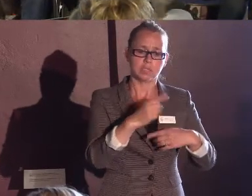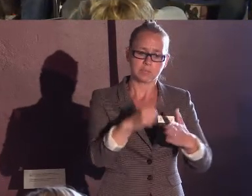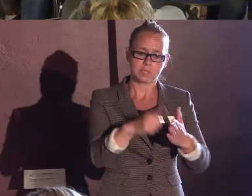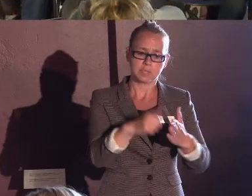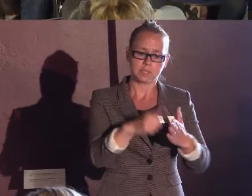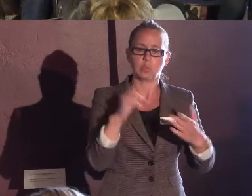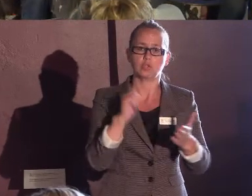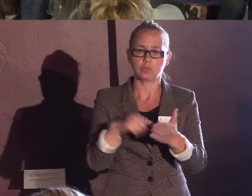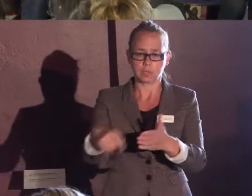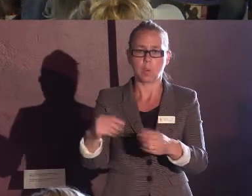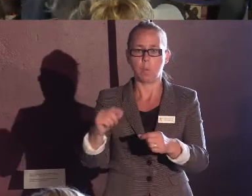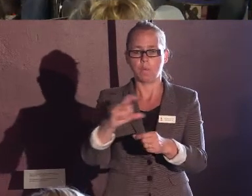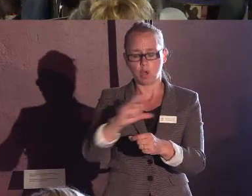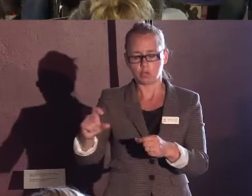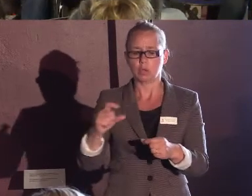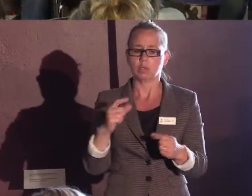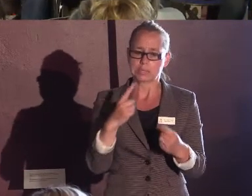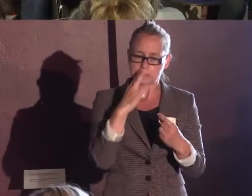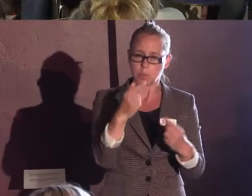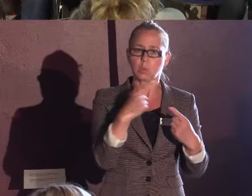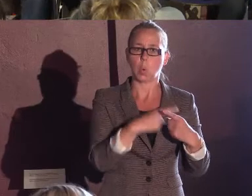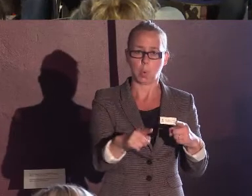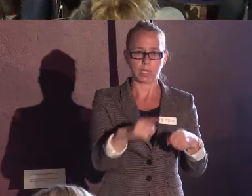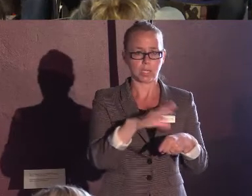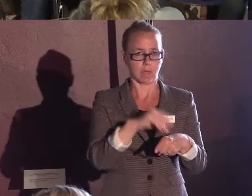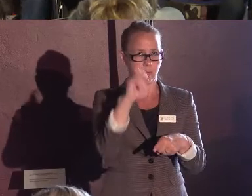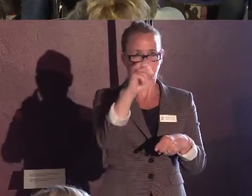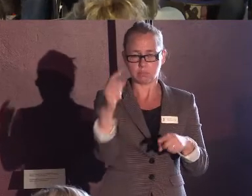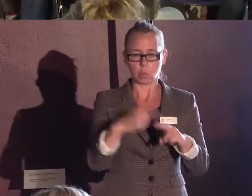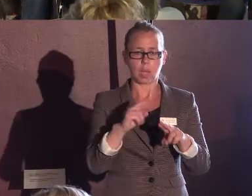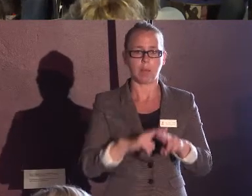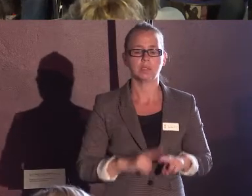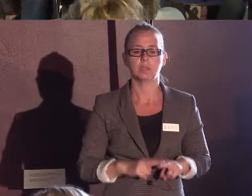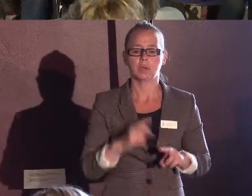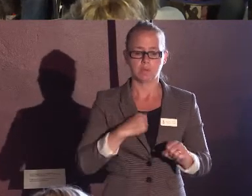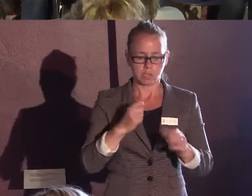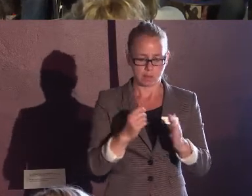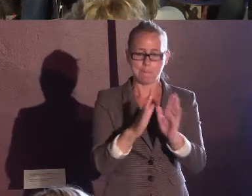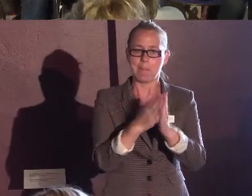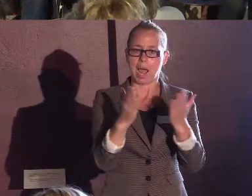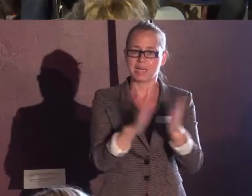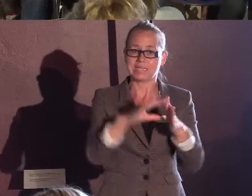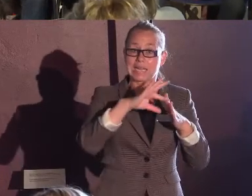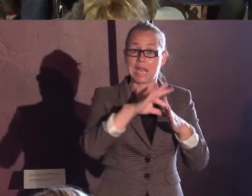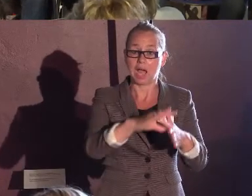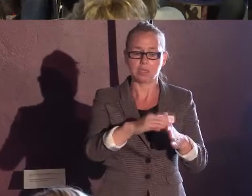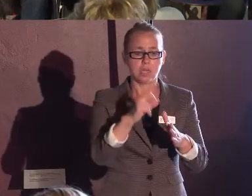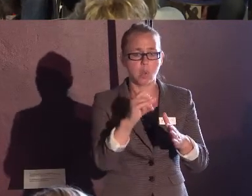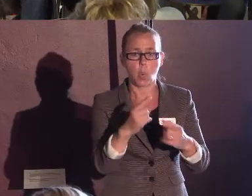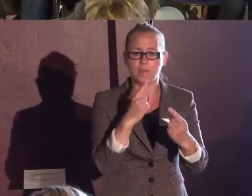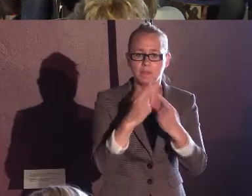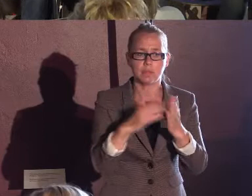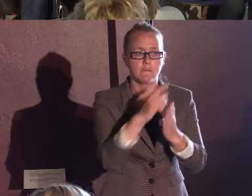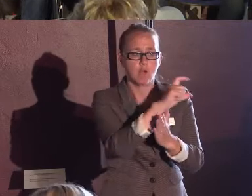här näringarna. Det har sett väldigt olika ut över landet. Och vi har jobbat med att ta fram branschguider, rådgivning